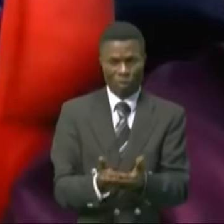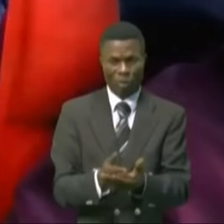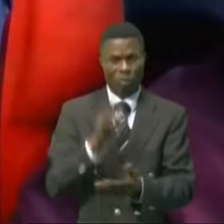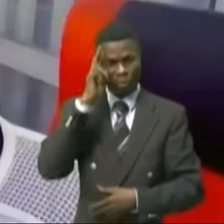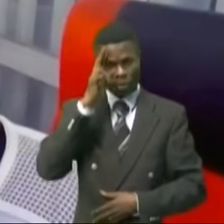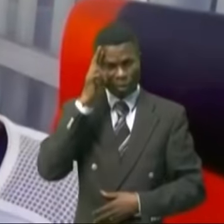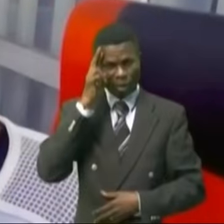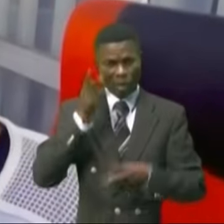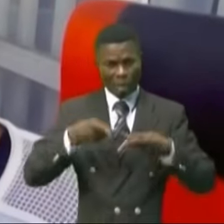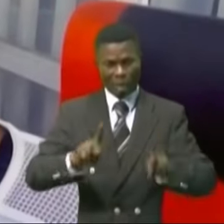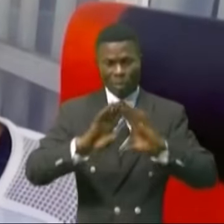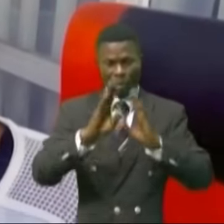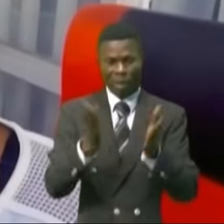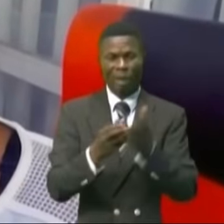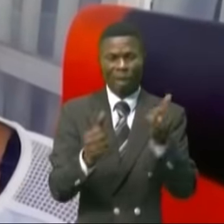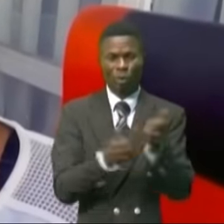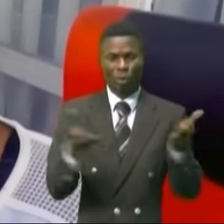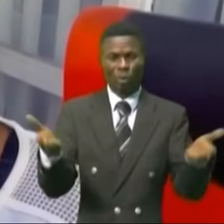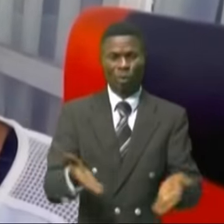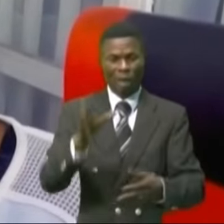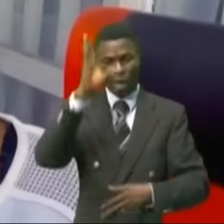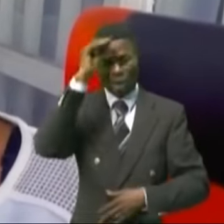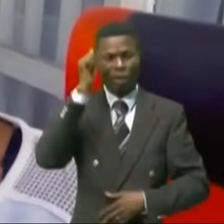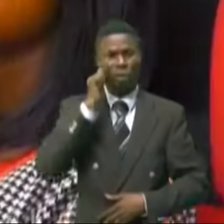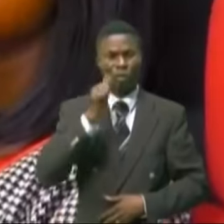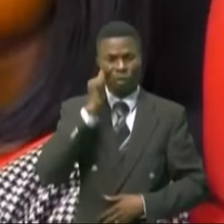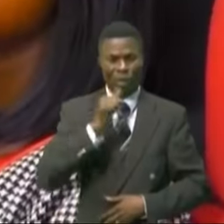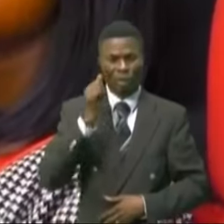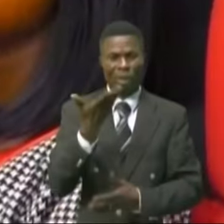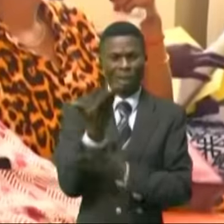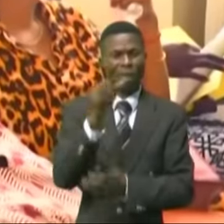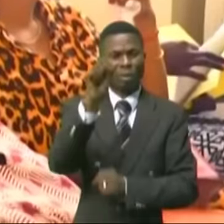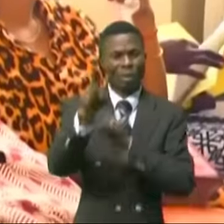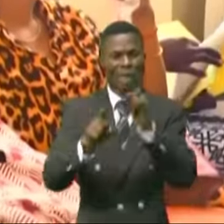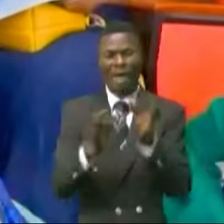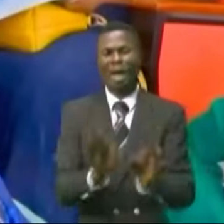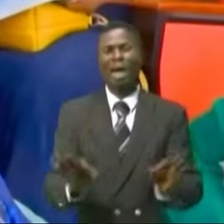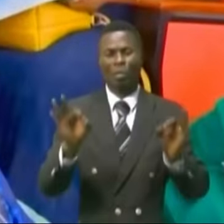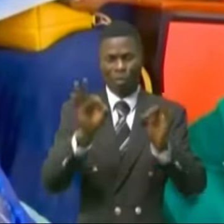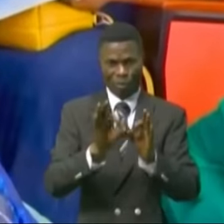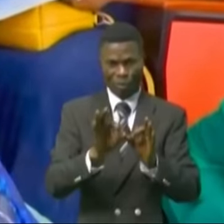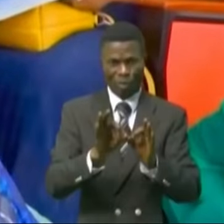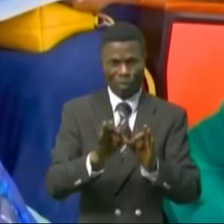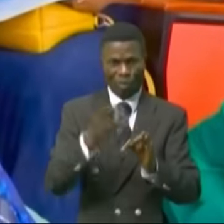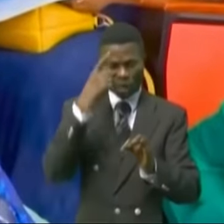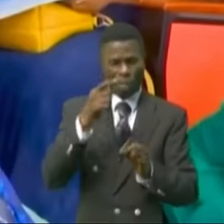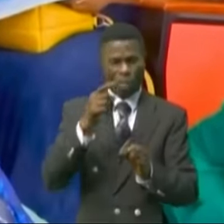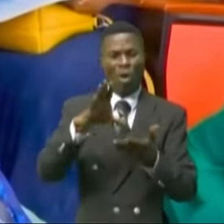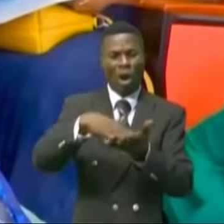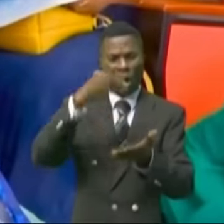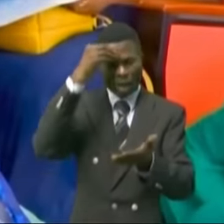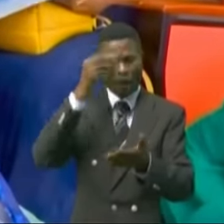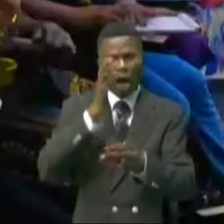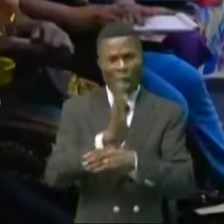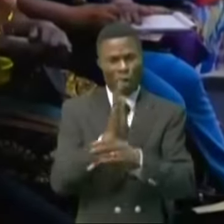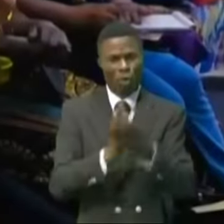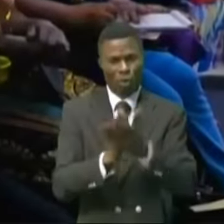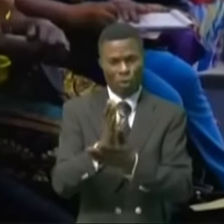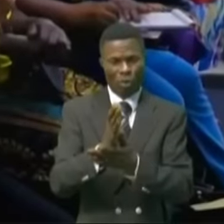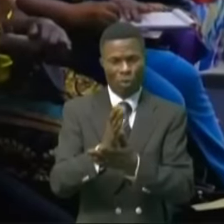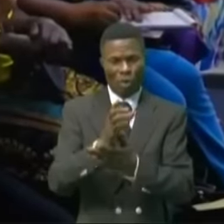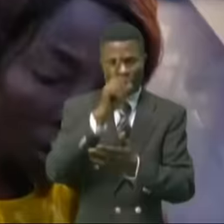ont permis aux participantes et participants de poser des questions pertinentes, d'obtenir des conseils pratiques et d'élargir